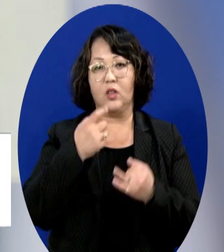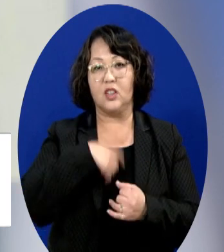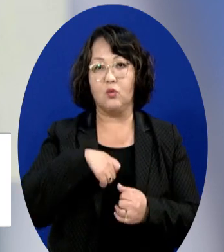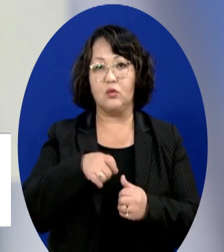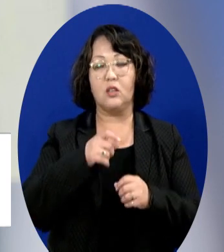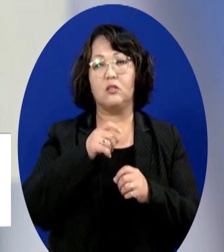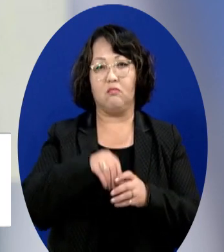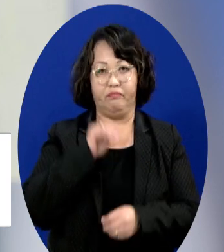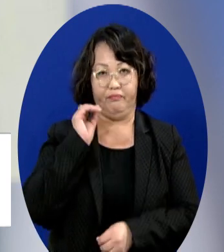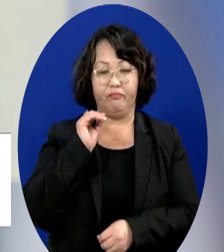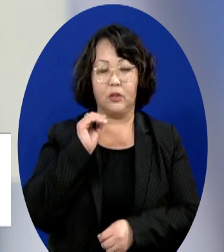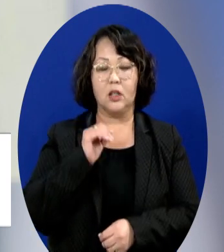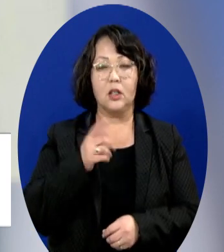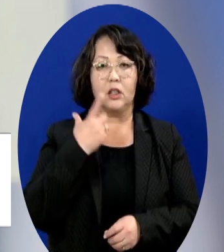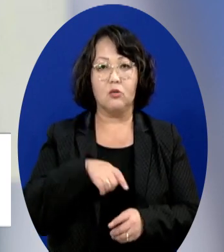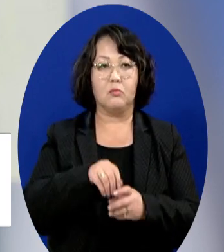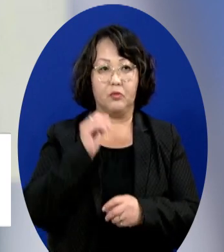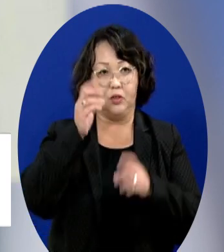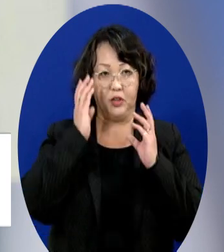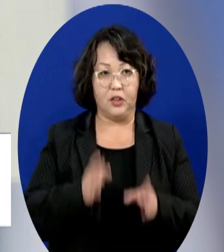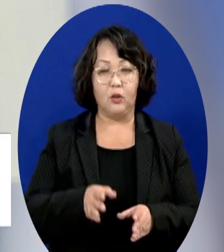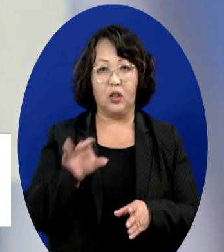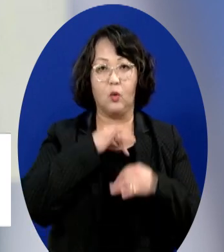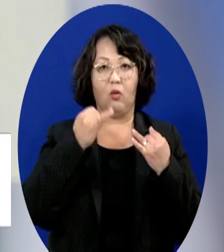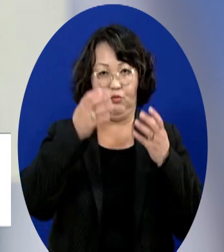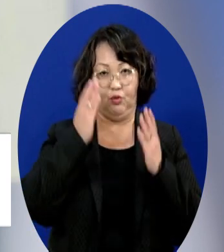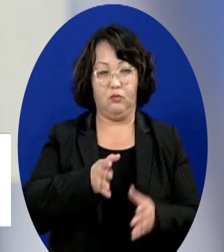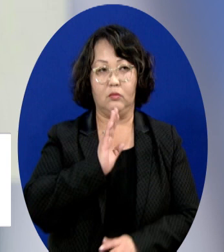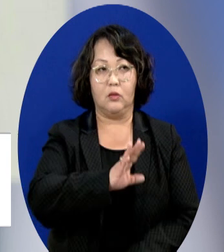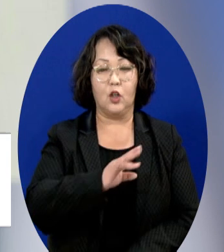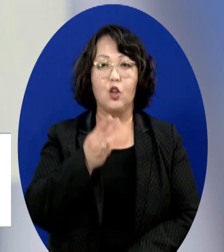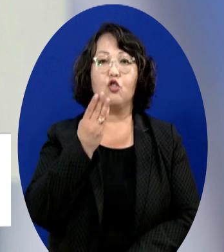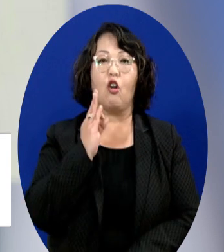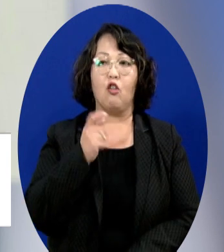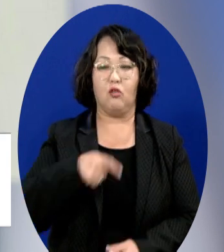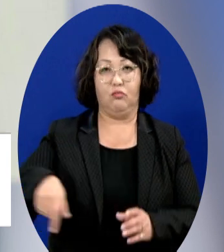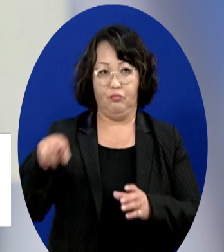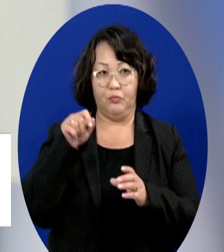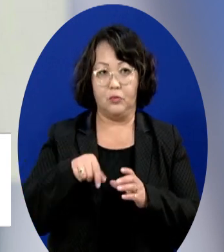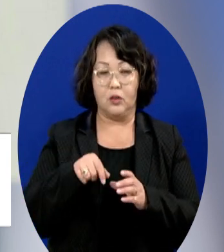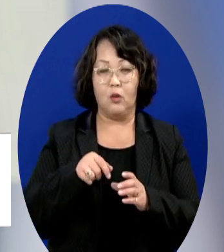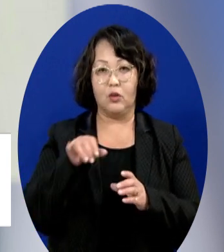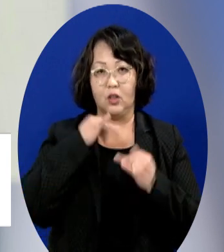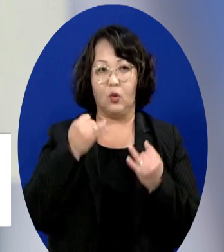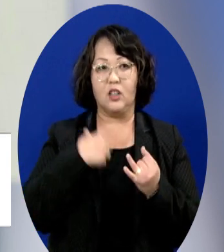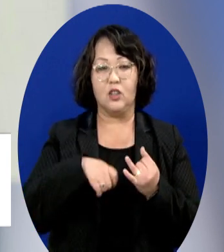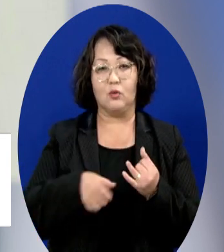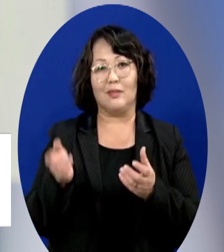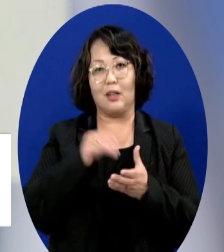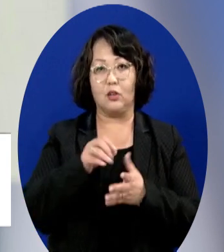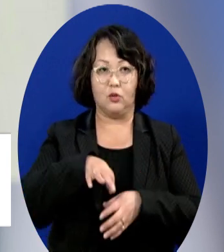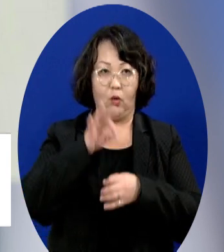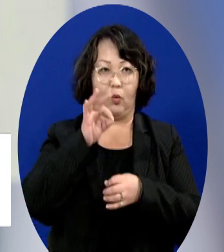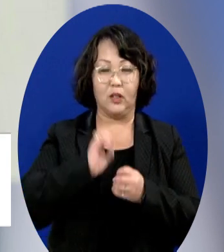улсын хурлын гишүүн Сумиа Уцрын хувьд нийслэлийн засаг даргаар сонгогдсон нөхцөлд улсын хурлын гишүүнээсээ чөлөөлөгдөхийн гишүүнээс чөлөөлөх